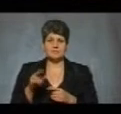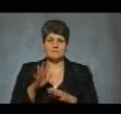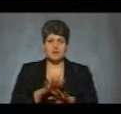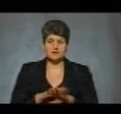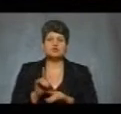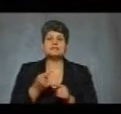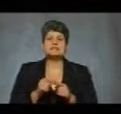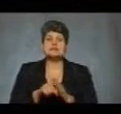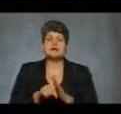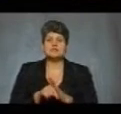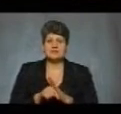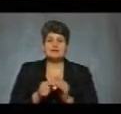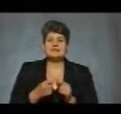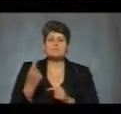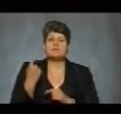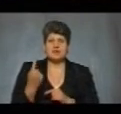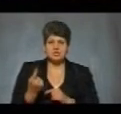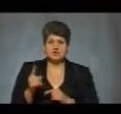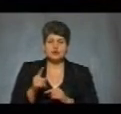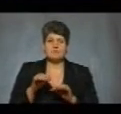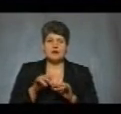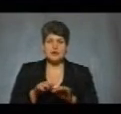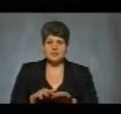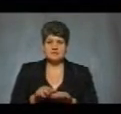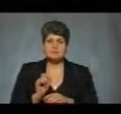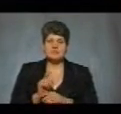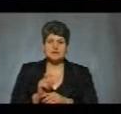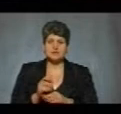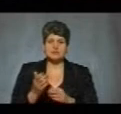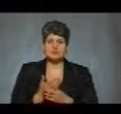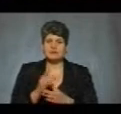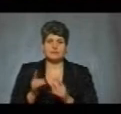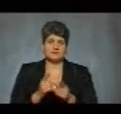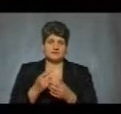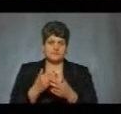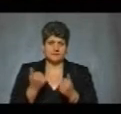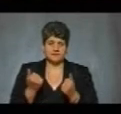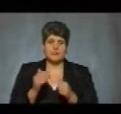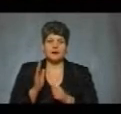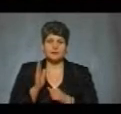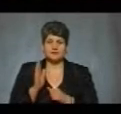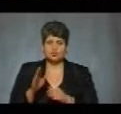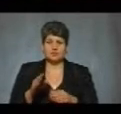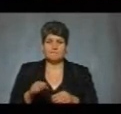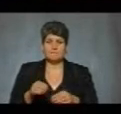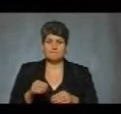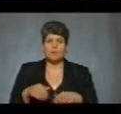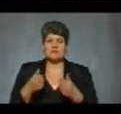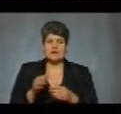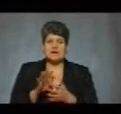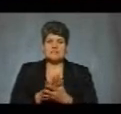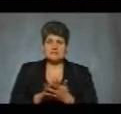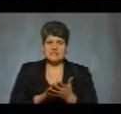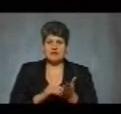це означає? Це означає те, перше, що механізм сам призначення субсидій не змінився. Тобто буде подання заяви